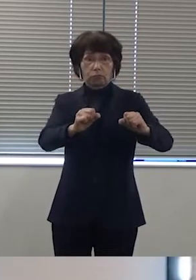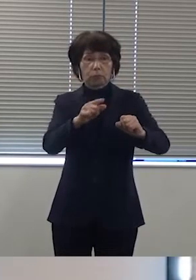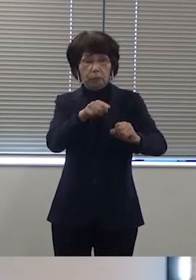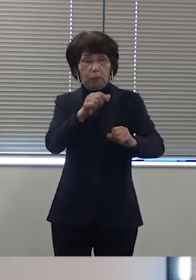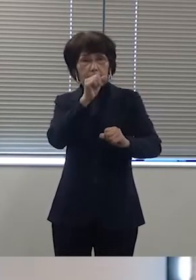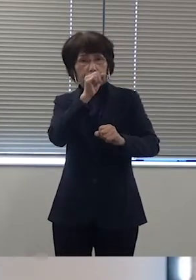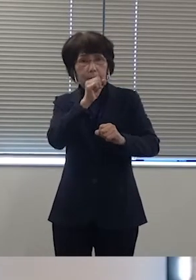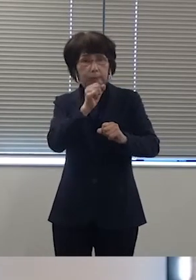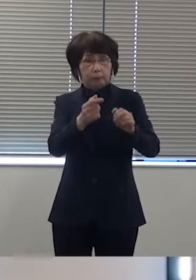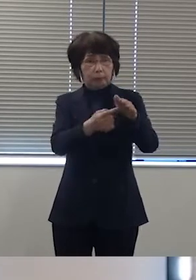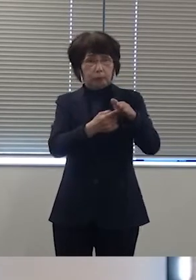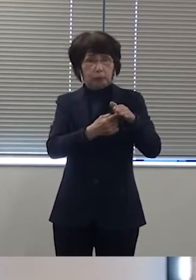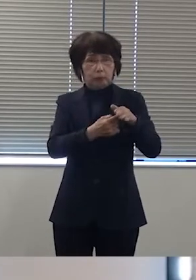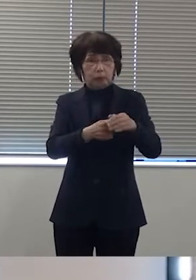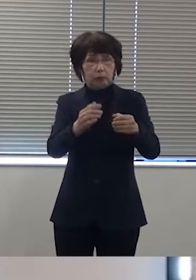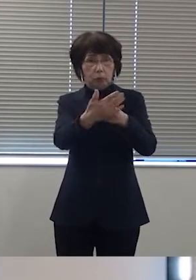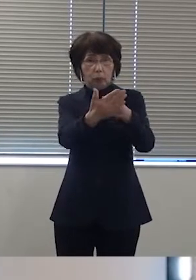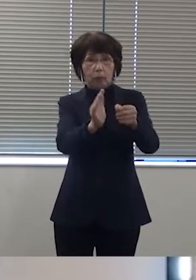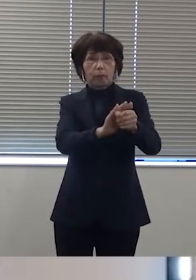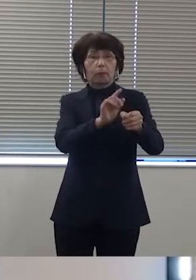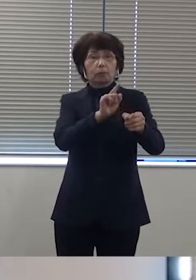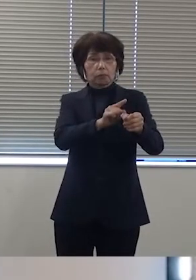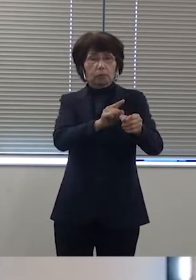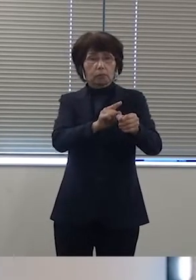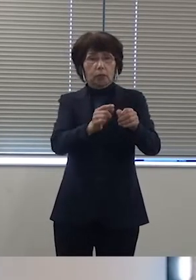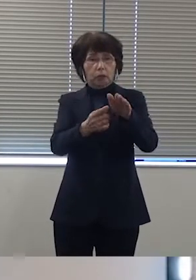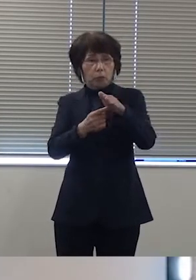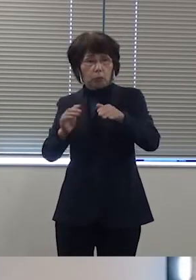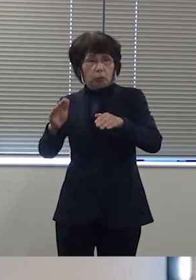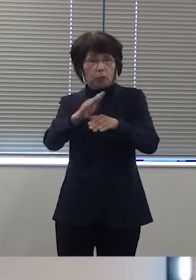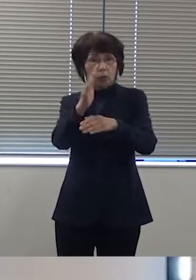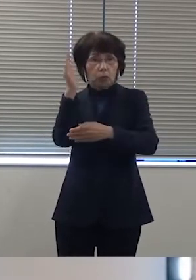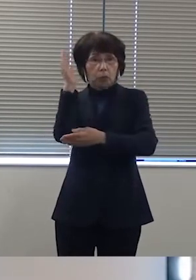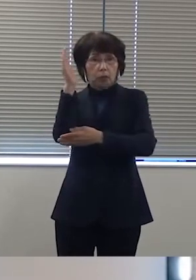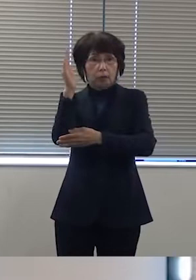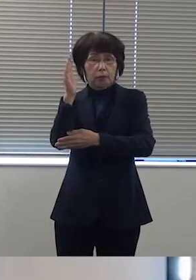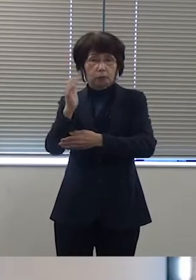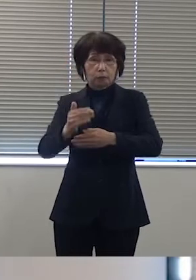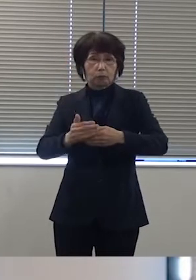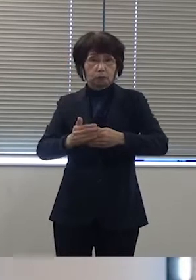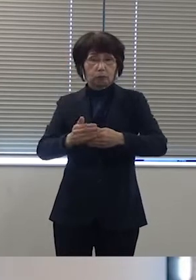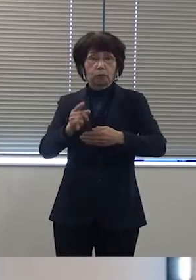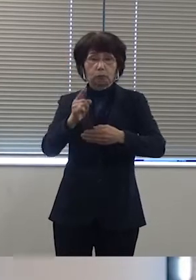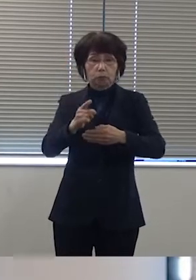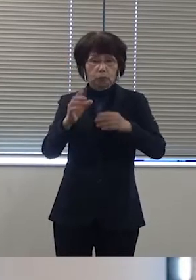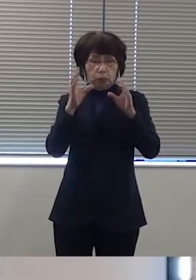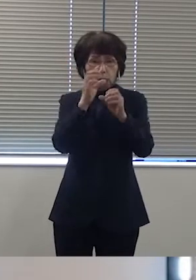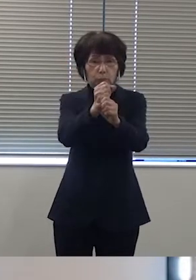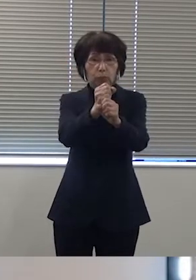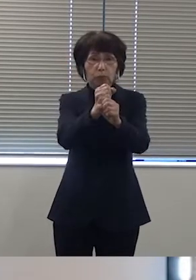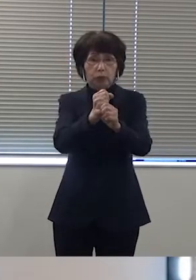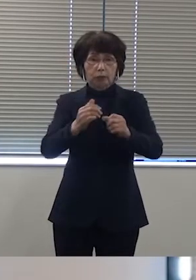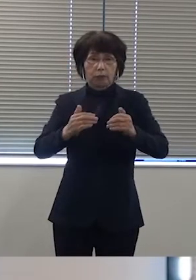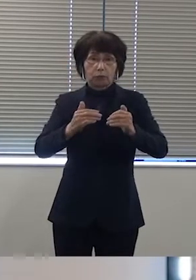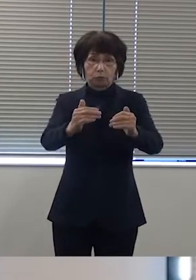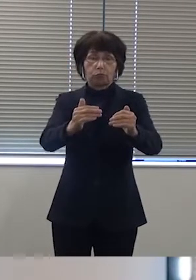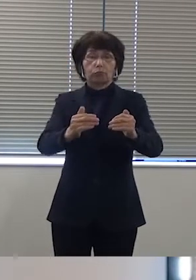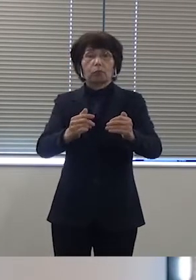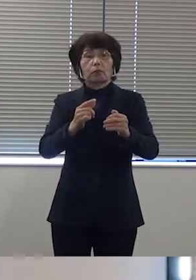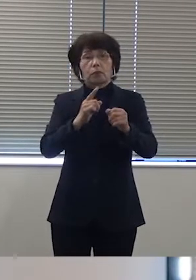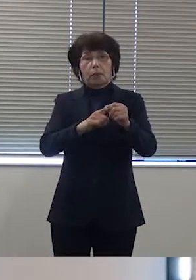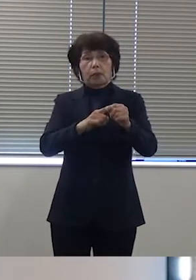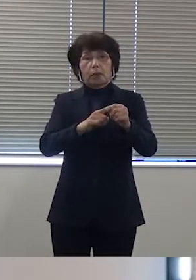に、農業振興施策を計画的かつ集中的に実施するために計画を策定するものでござい